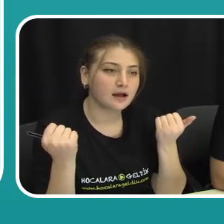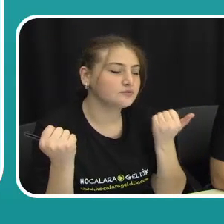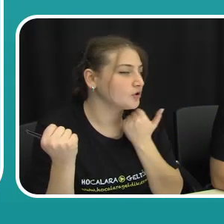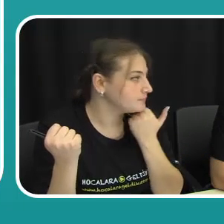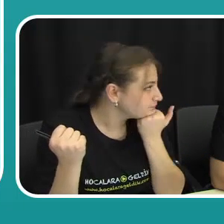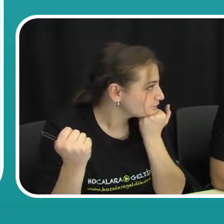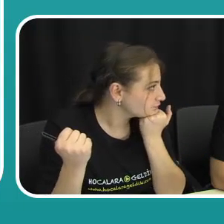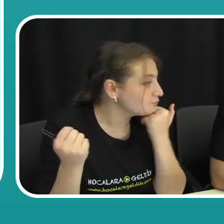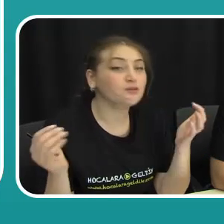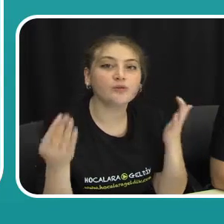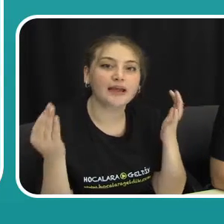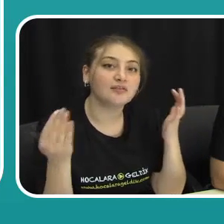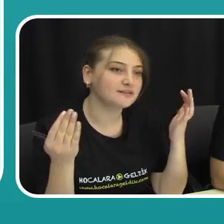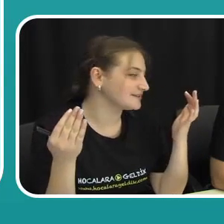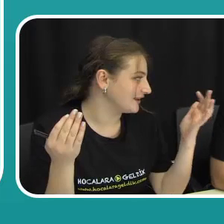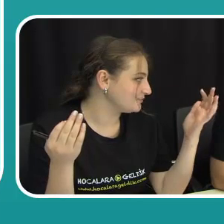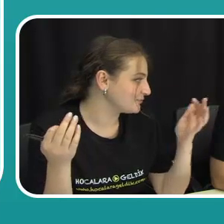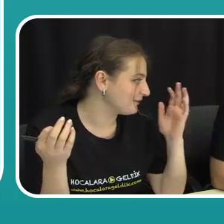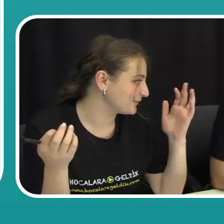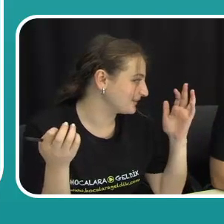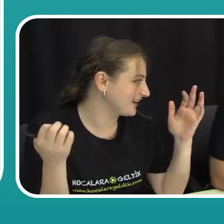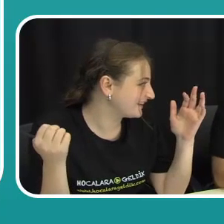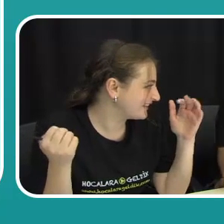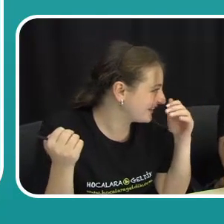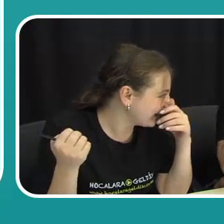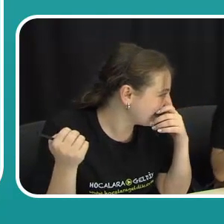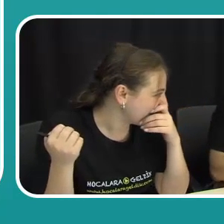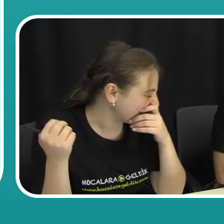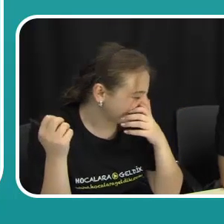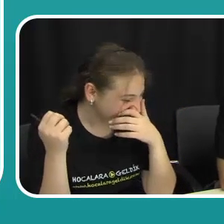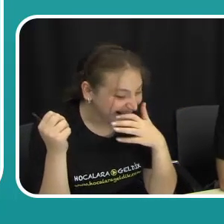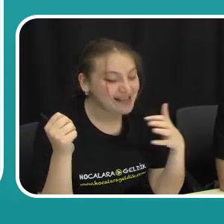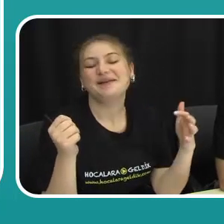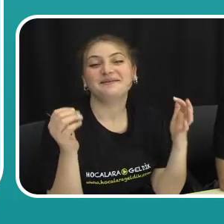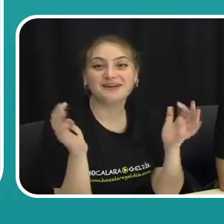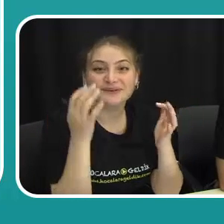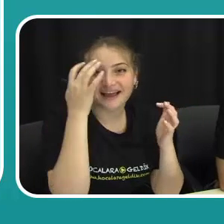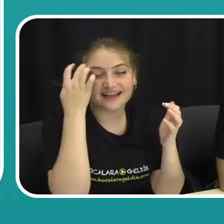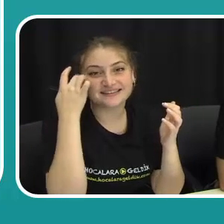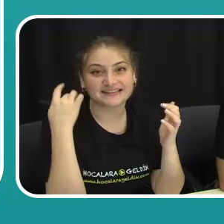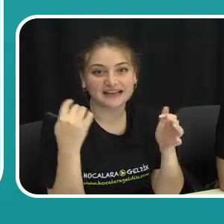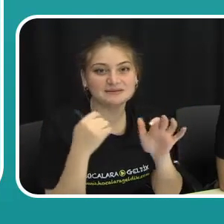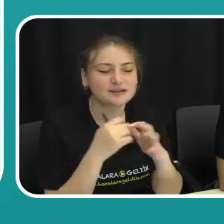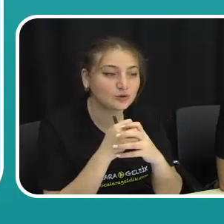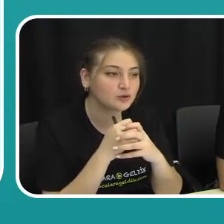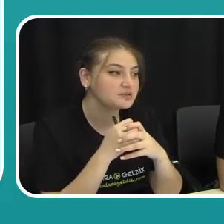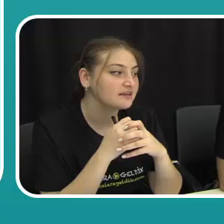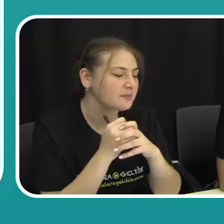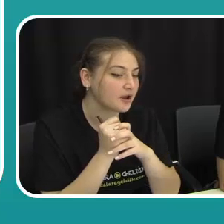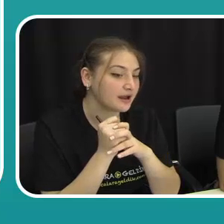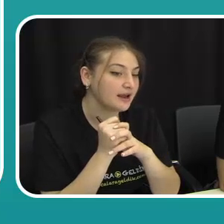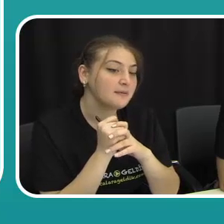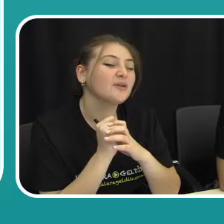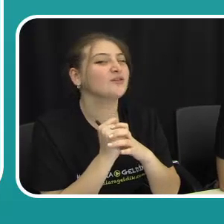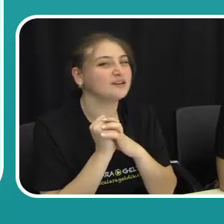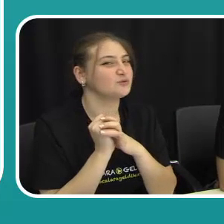de atıyorum madonna'yı anlatırken bugün Madonna gittik Evet madonna'yı anlatırken kimse de oturup şey